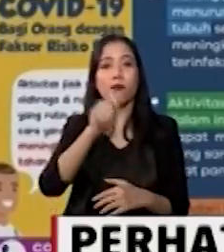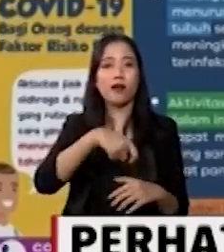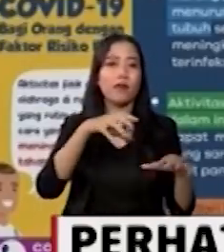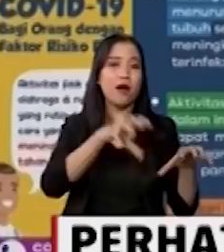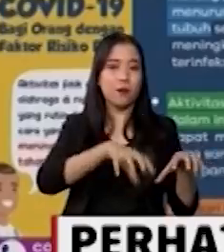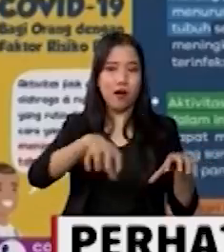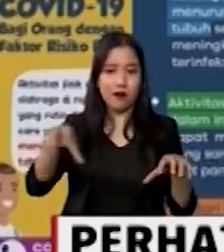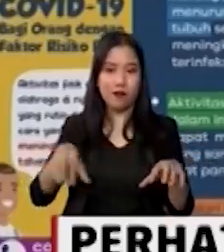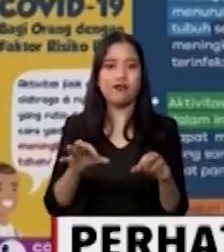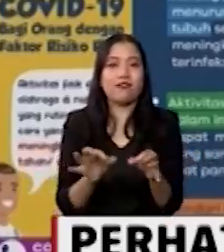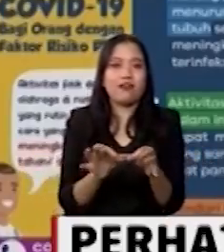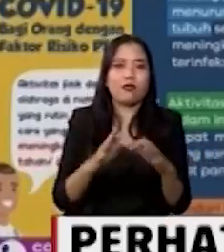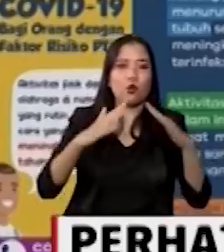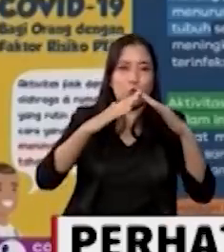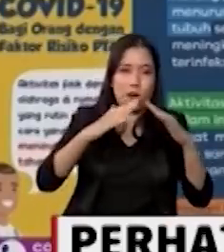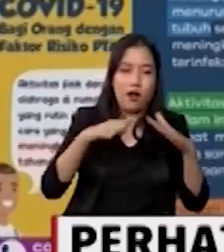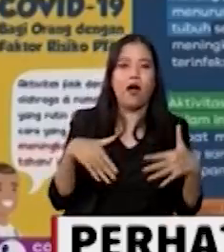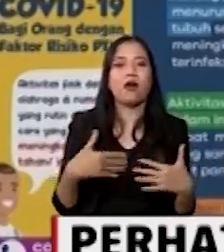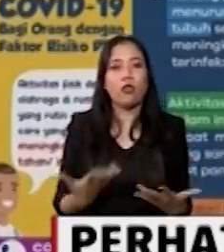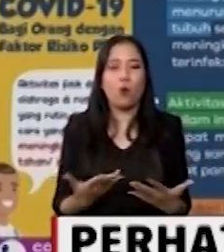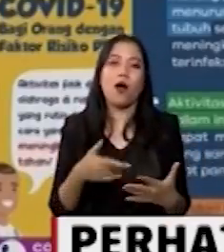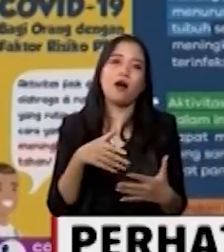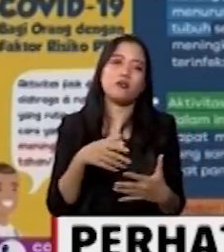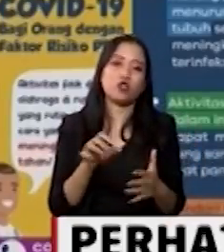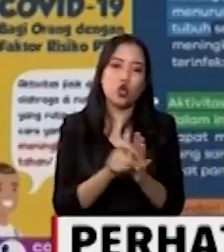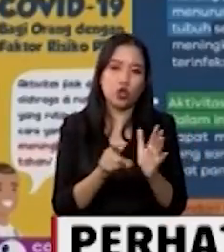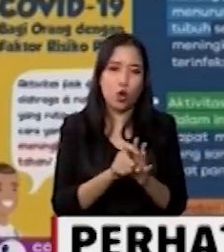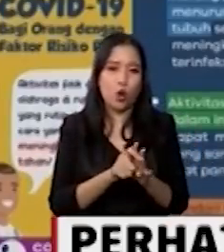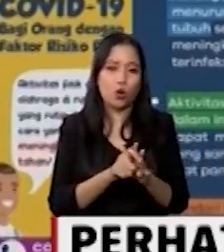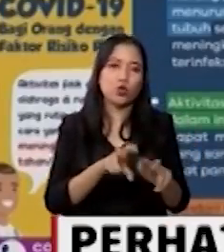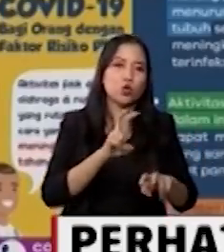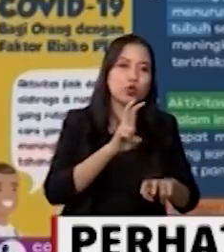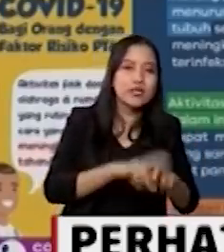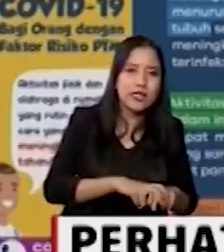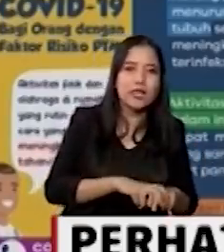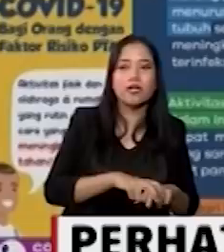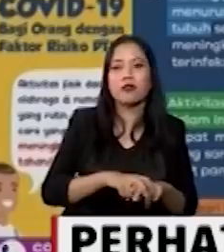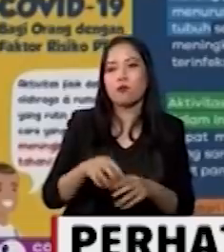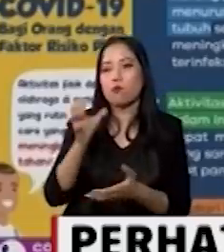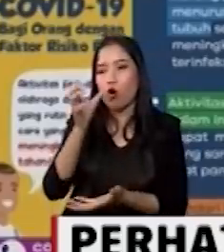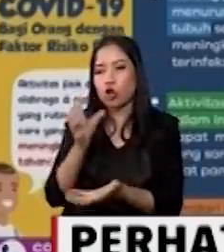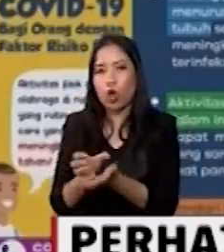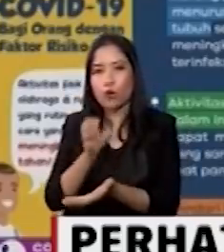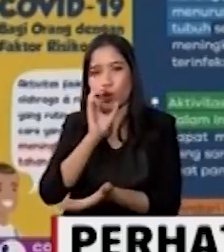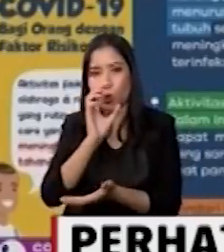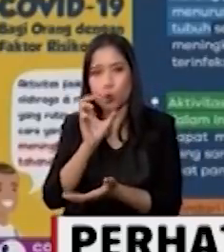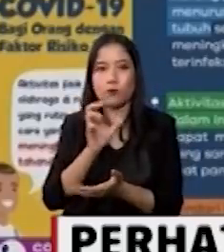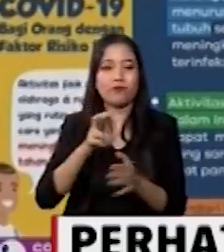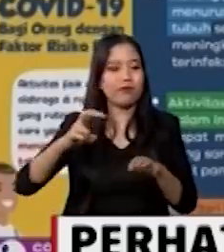kita temukan di sekitar rumah, seperti memanfaatkan kursi, botol air minum, tangga, dan